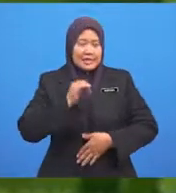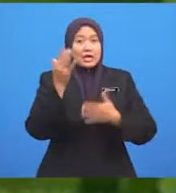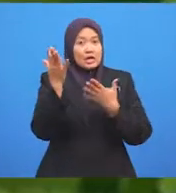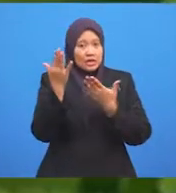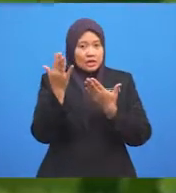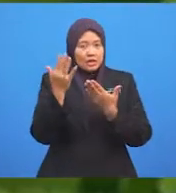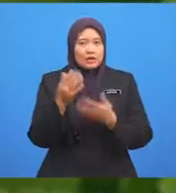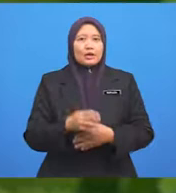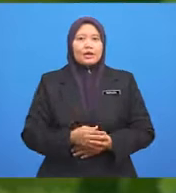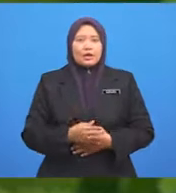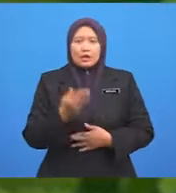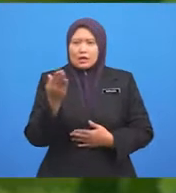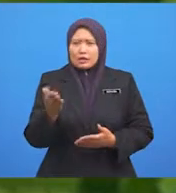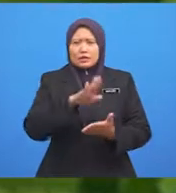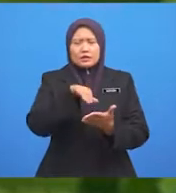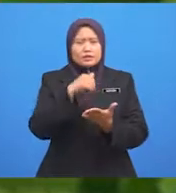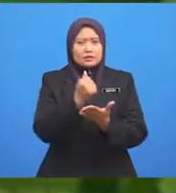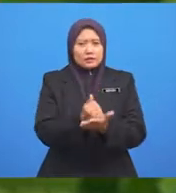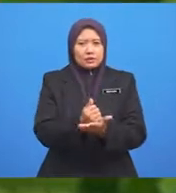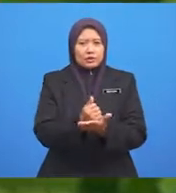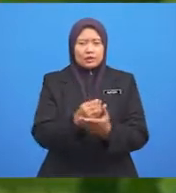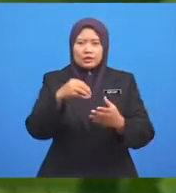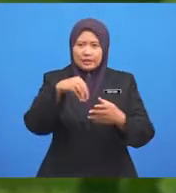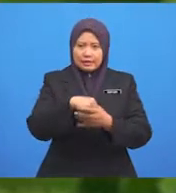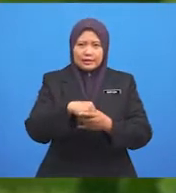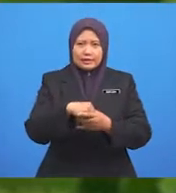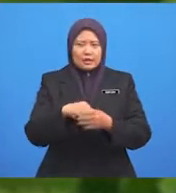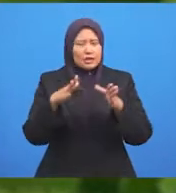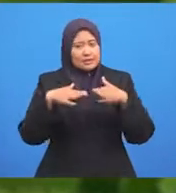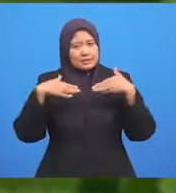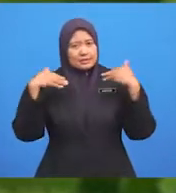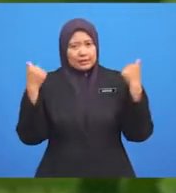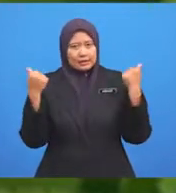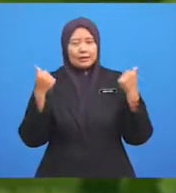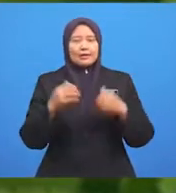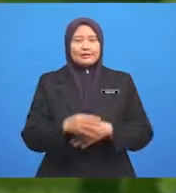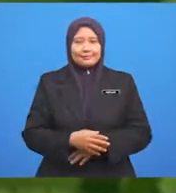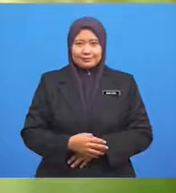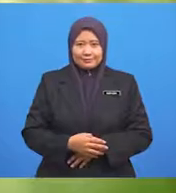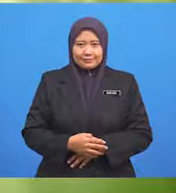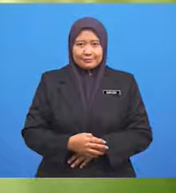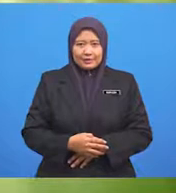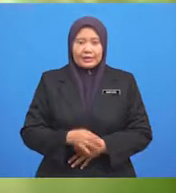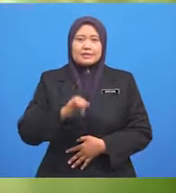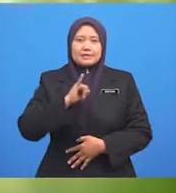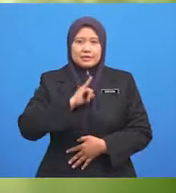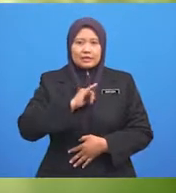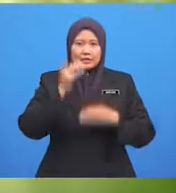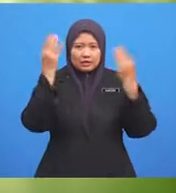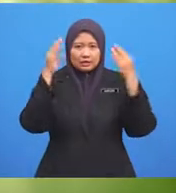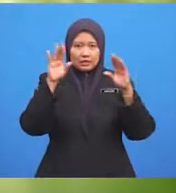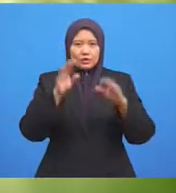berharap anda semua berada dalam keadaan yang sihat sahaja, ya? Saya